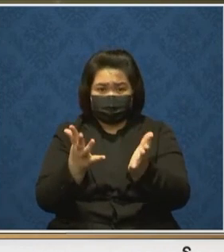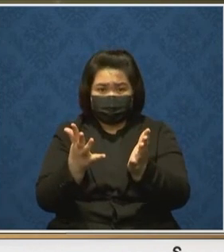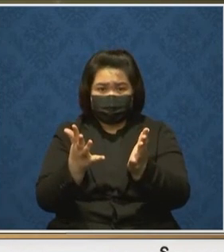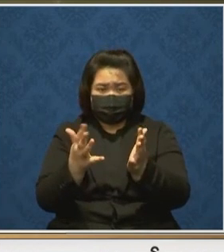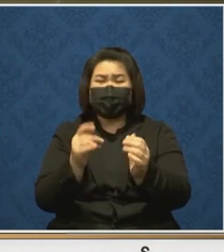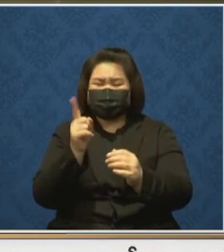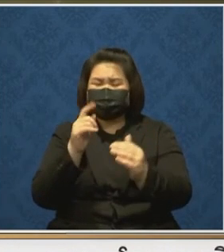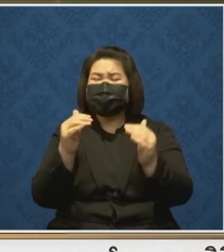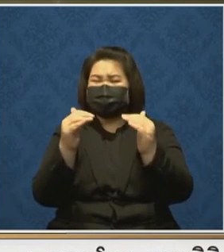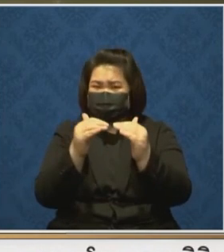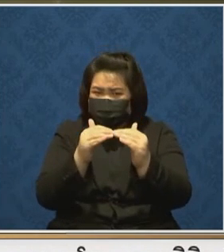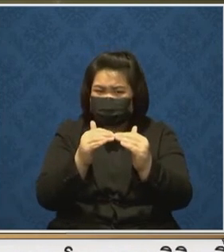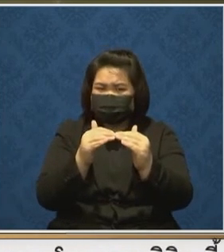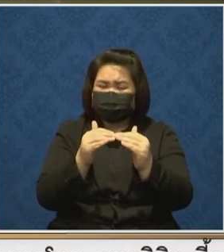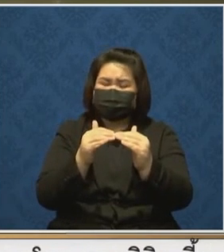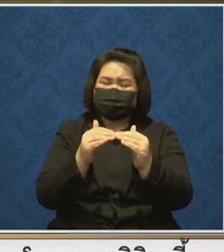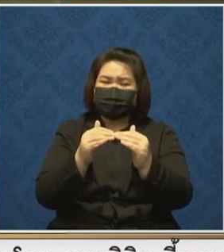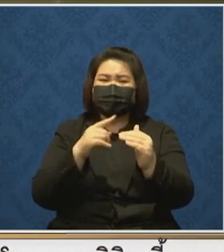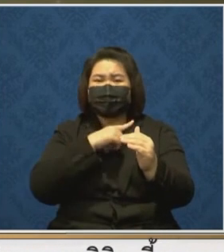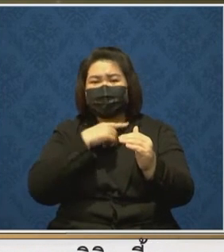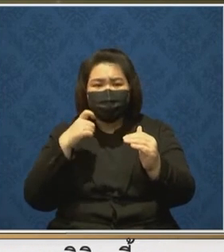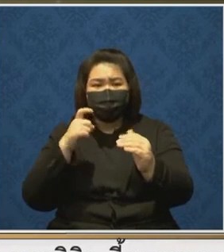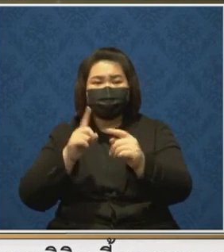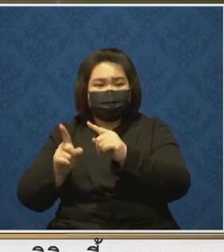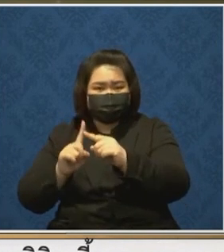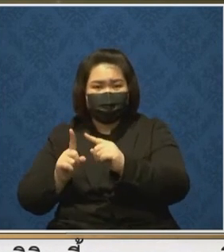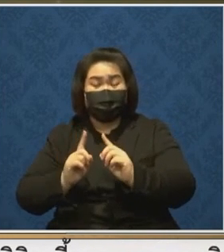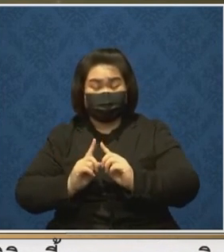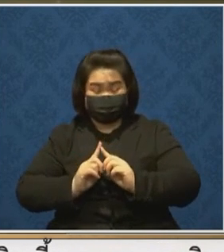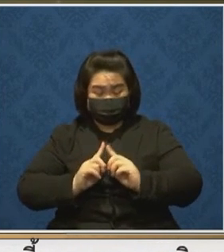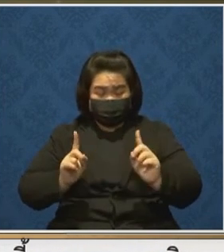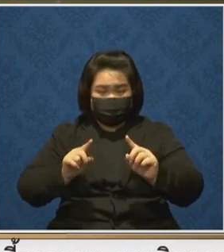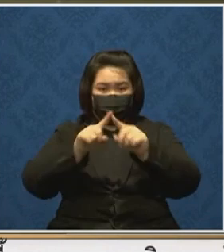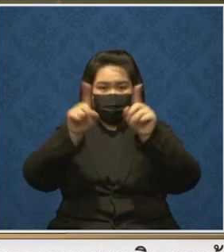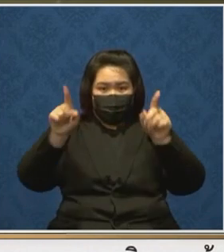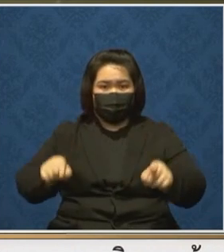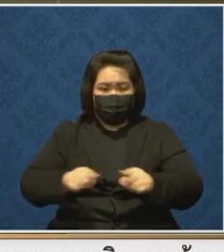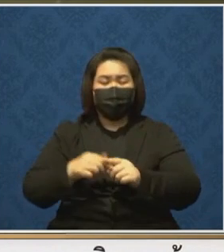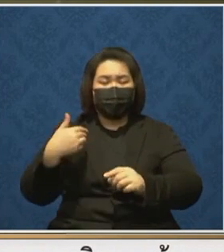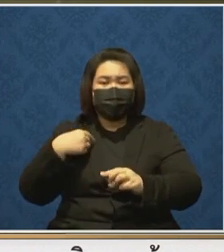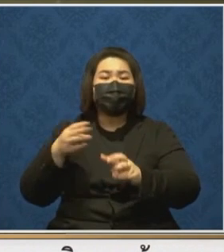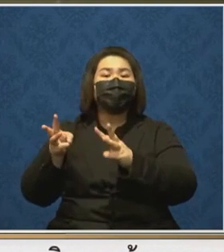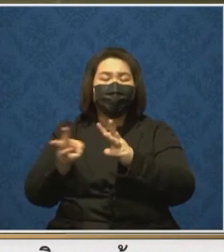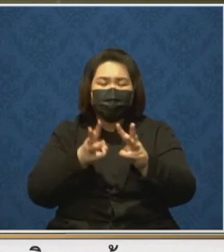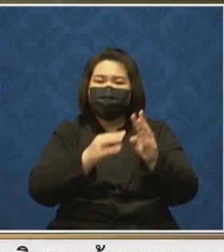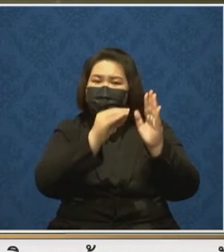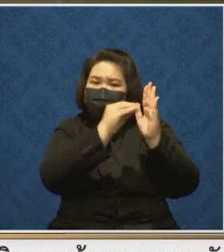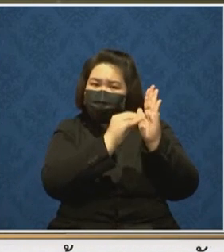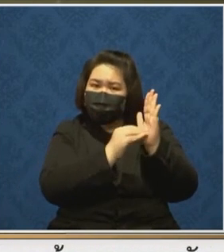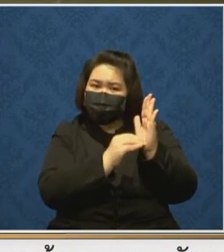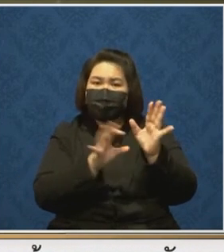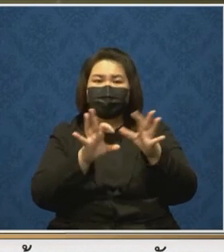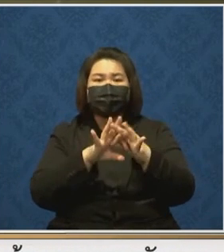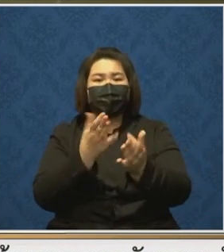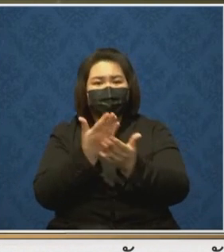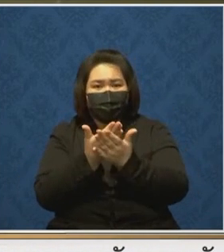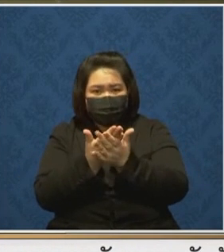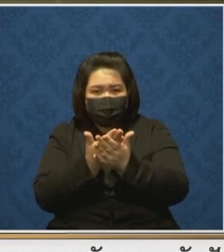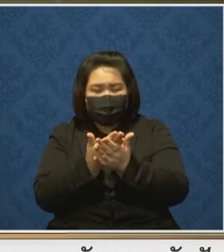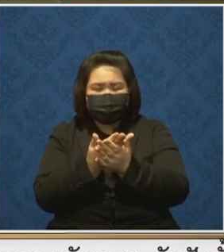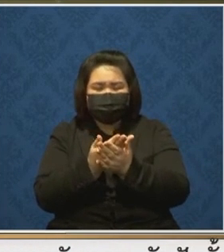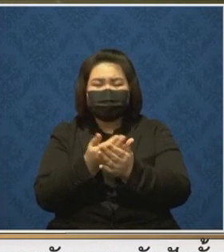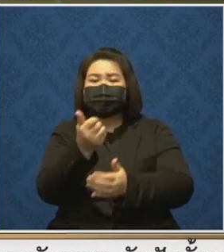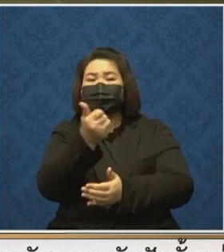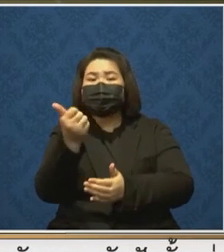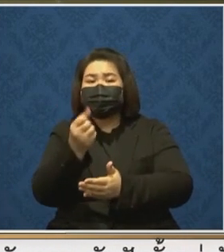ียสิทธหรอประโยชนไปในคำสงดงกล่าวก็ชอบที่จะกำหนดวธีการเยวยาในส่วที่เป็ตัวเงินหรอผลตอบแทนอน